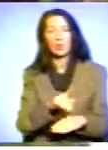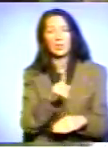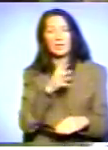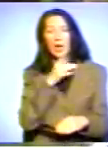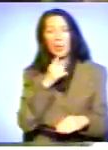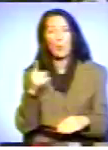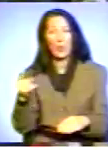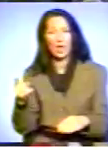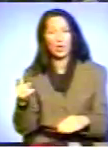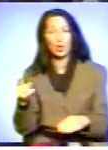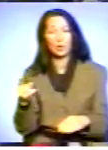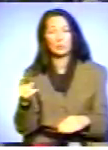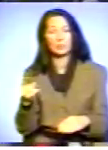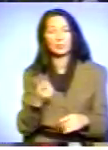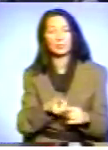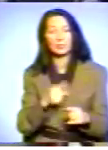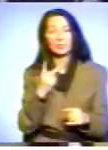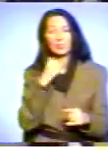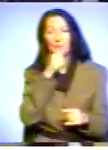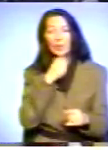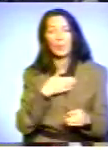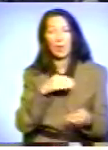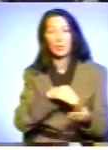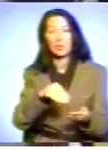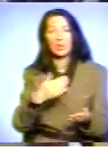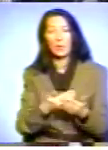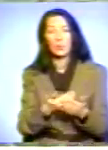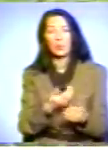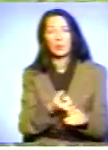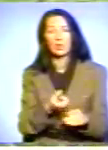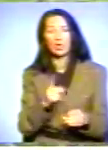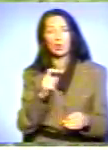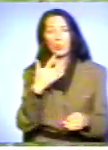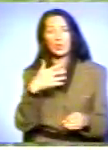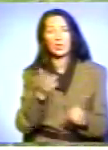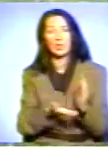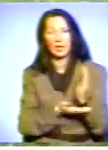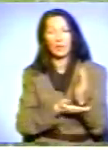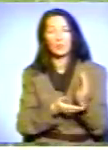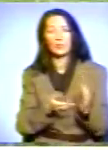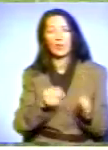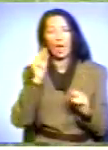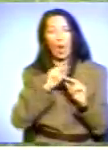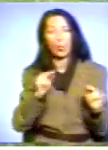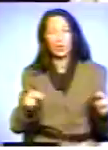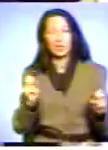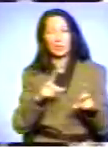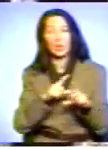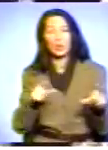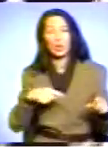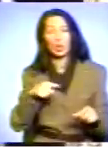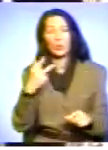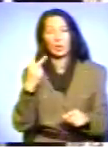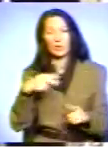період цих 2 років ми висадили понад 150 дерев. Учні Тернопільської спеціалізованої школи номер